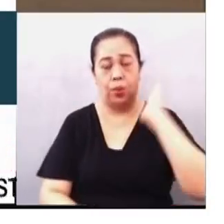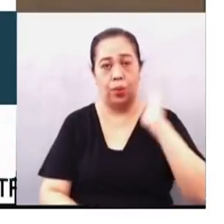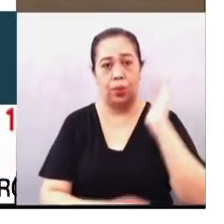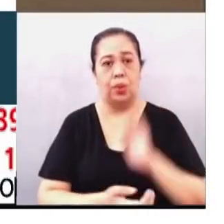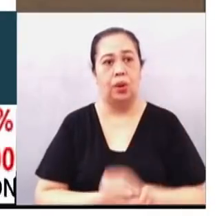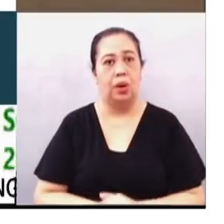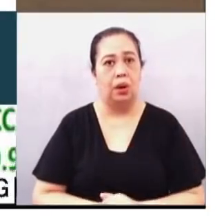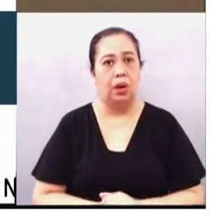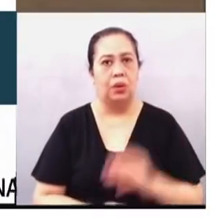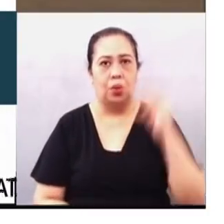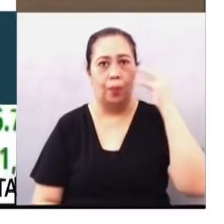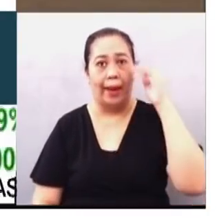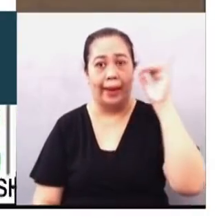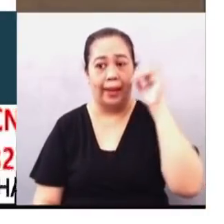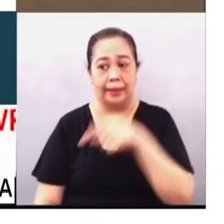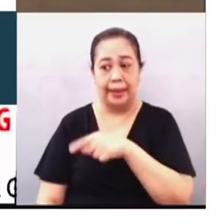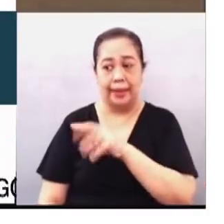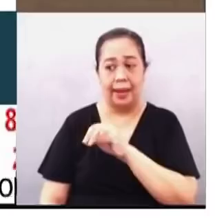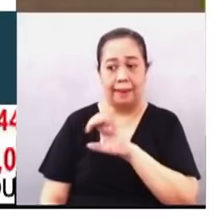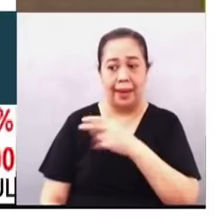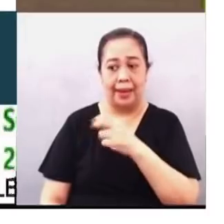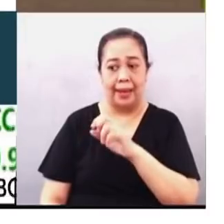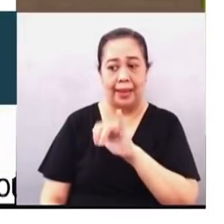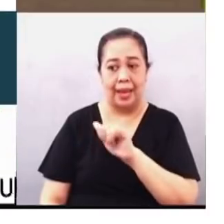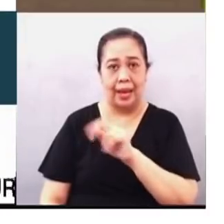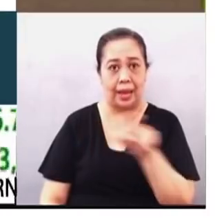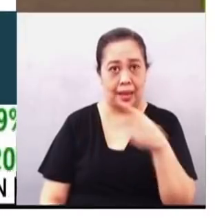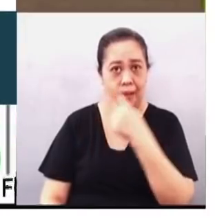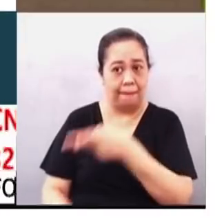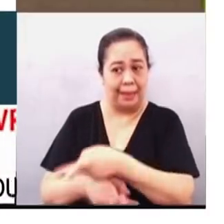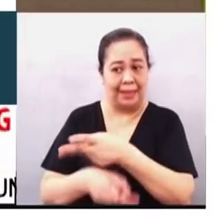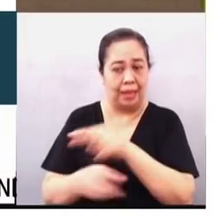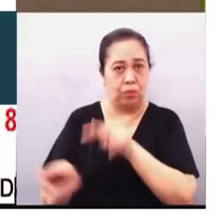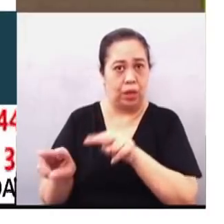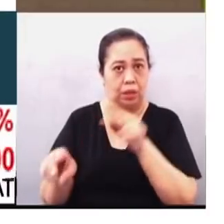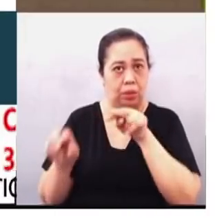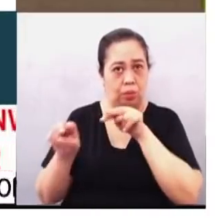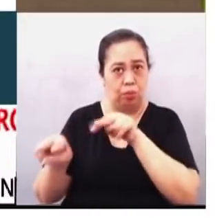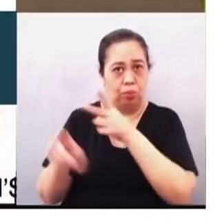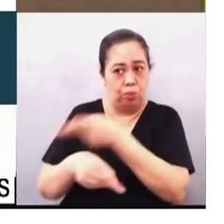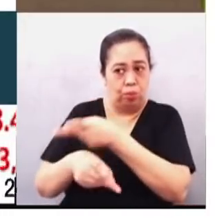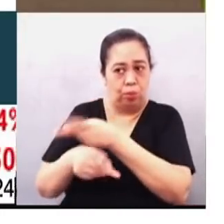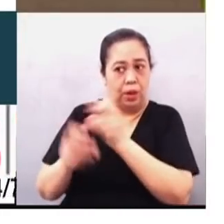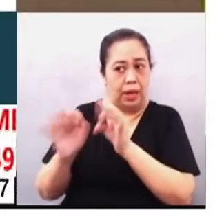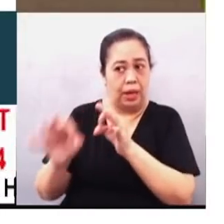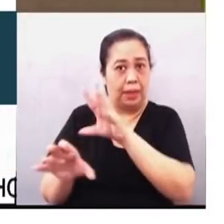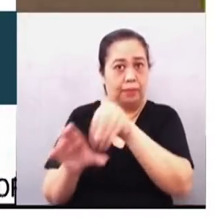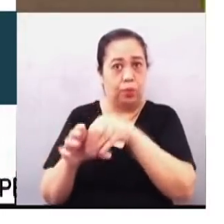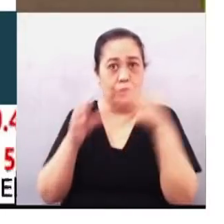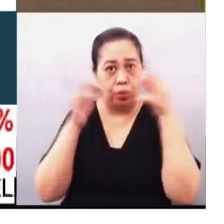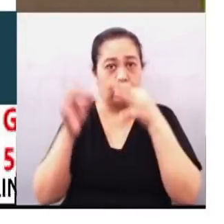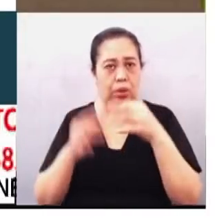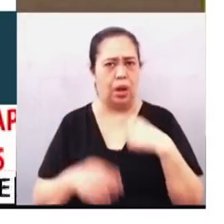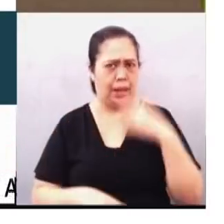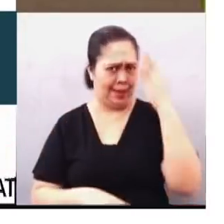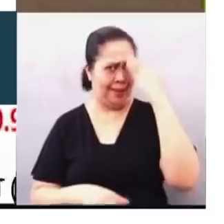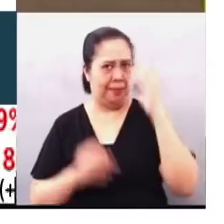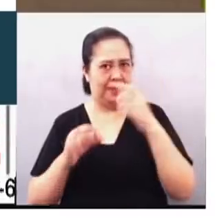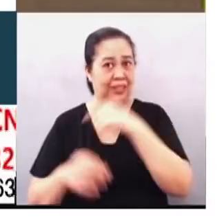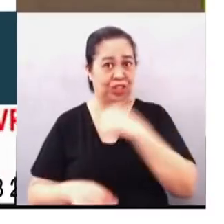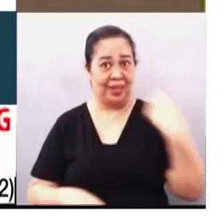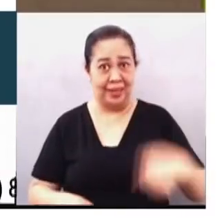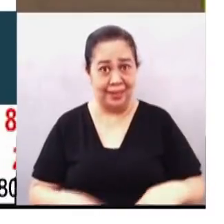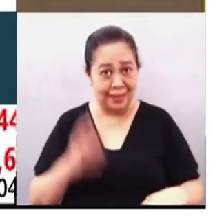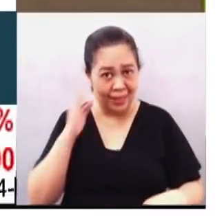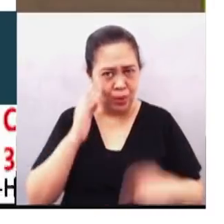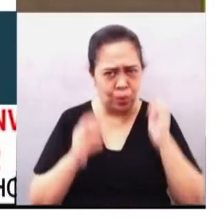may kilyang na yan, ha? Bantayan mo yan. Monitor mo yan. Kapag involved sa droga, di, alam natin, in-check palagi